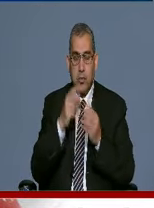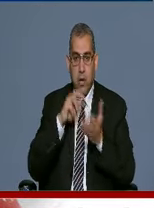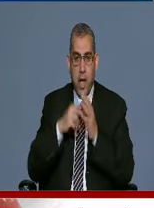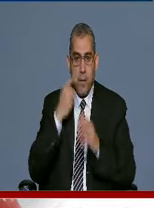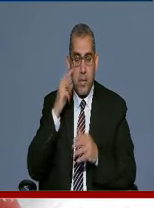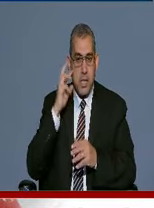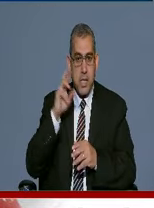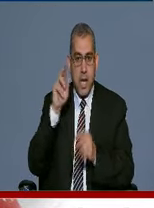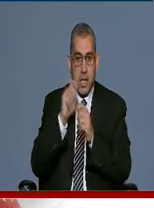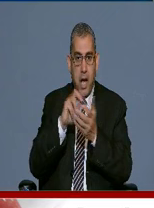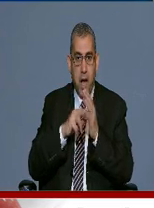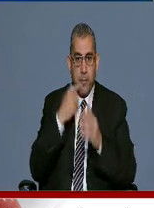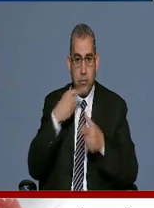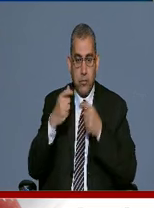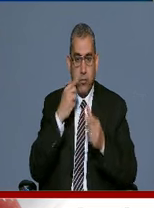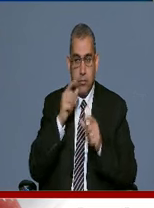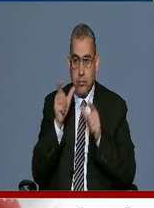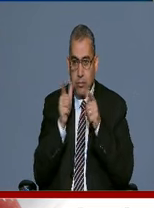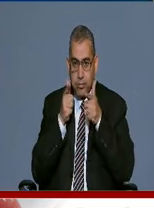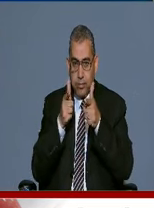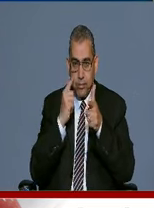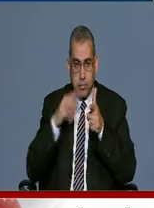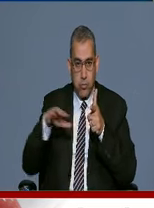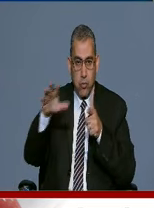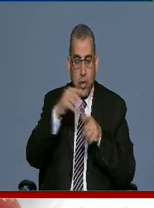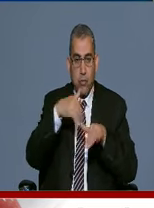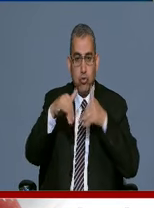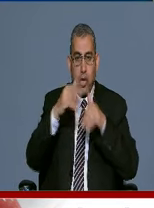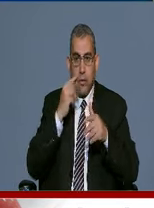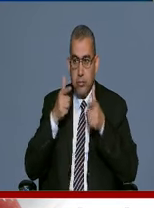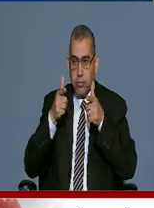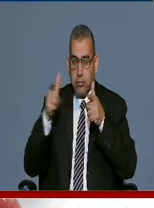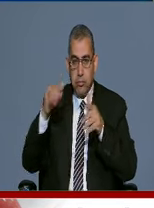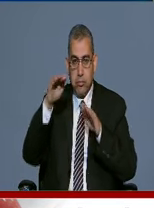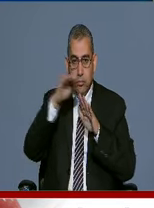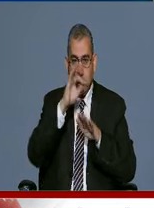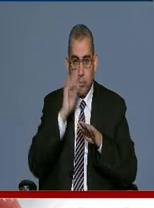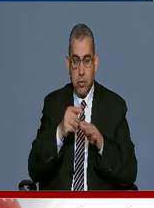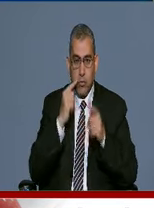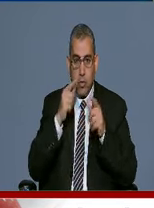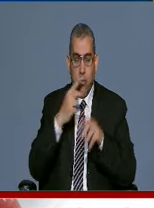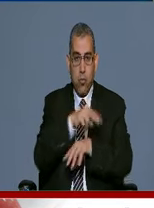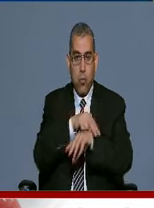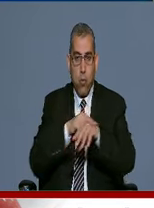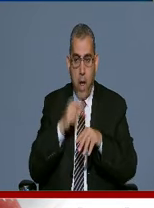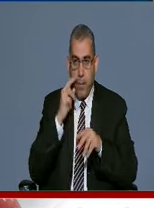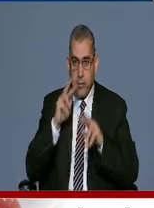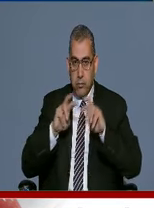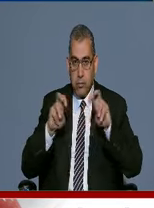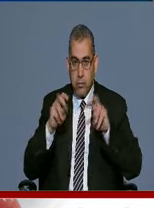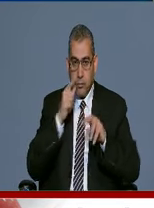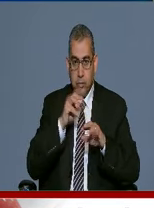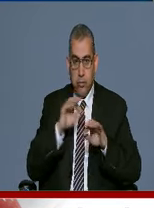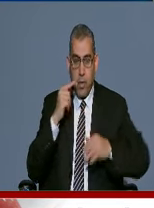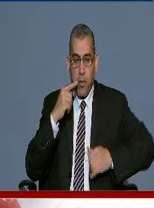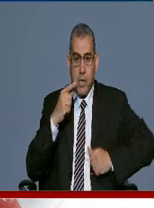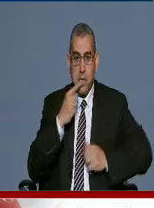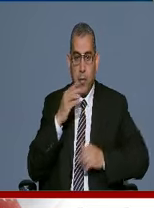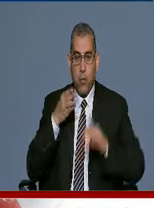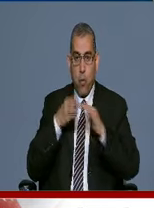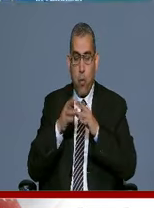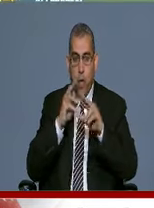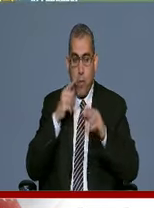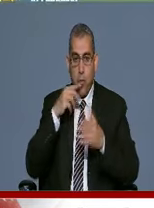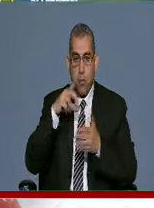في المنظومة الذكية للمراقبة تغلبا على مشاكل المنظومات النمطية زي يا فندم الأخطاء اللي بتسبب فيها العامل البشري في تحديد